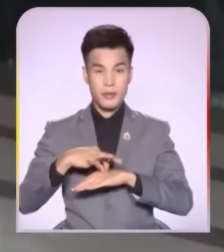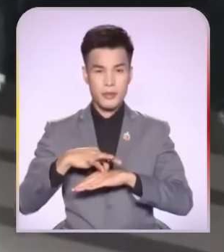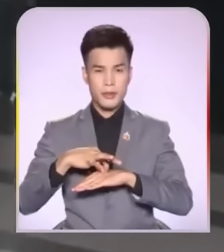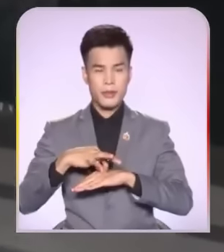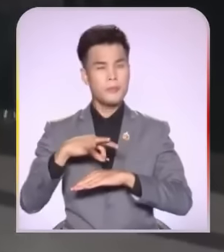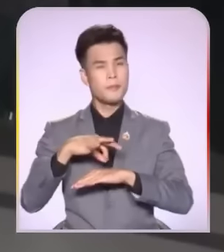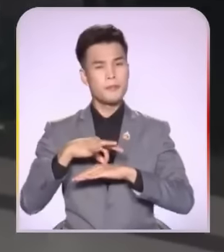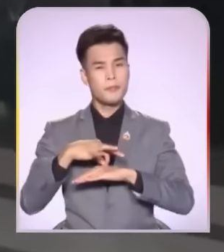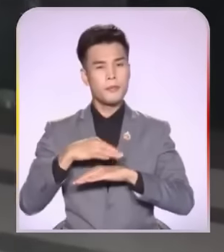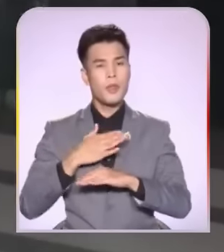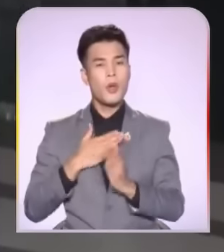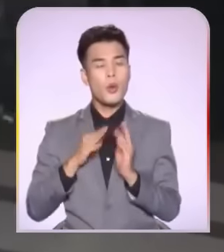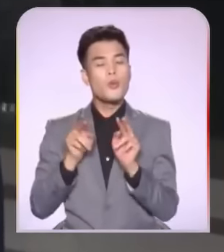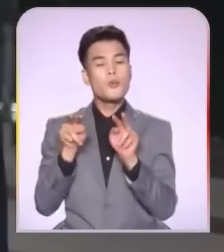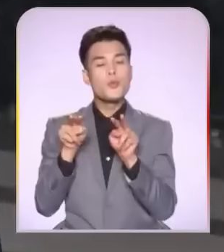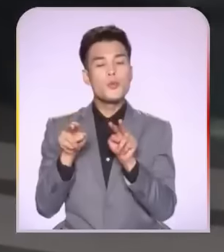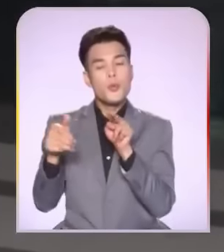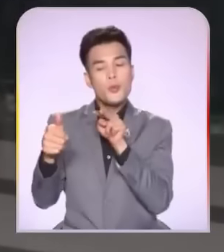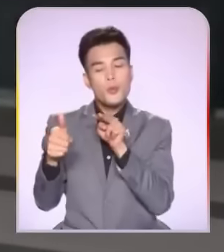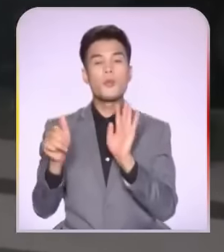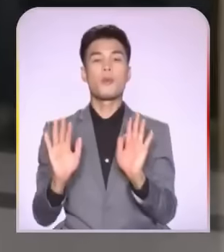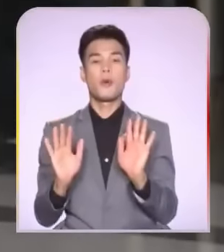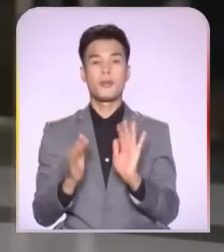เป็นคนสังเกตการณ์